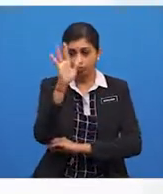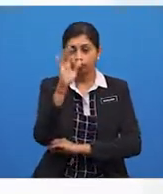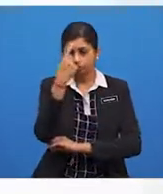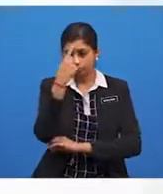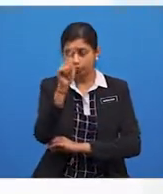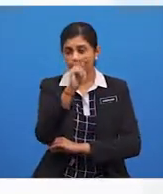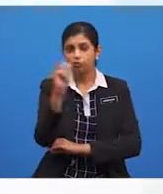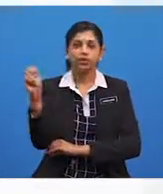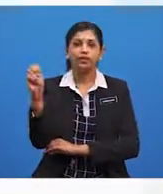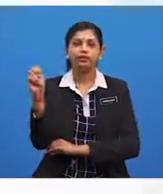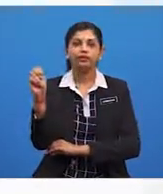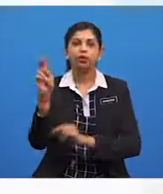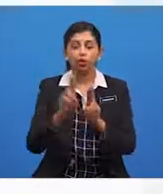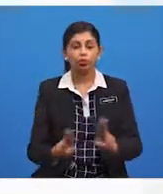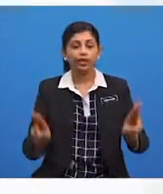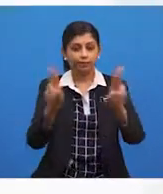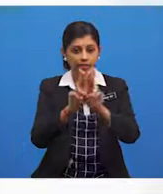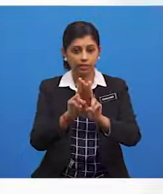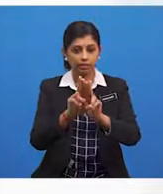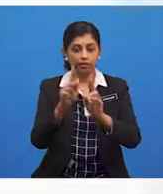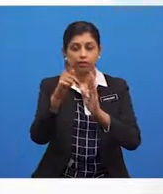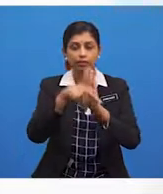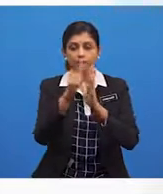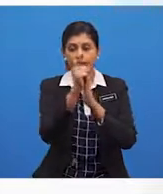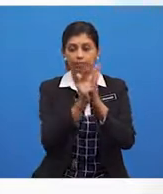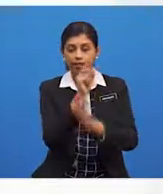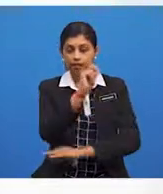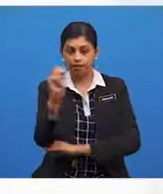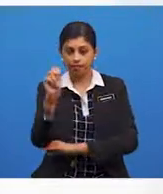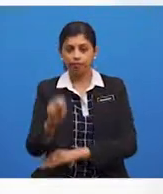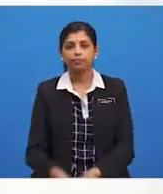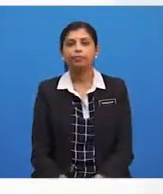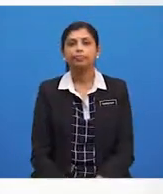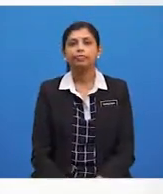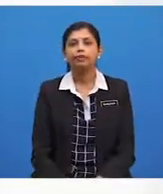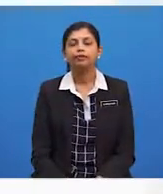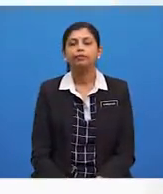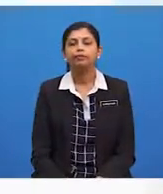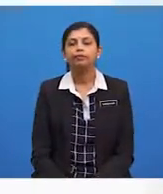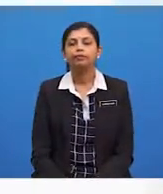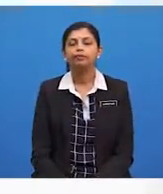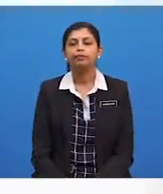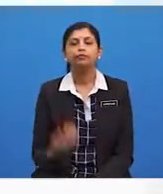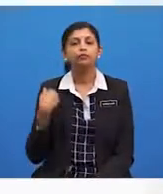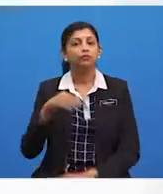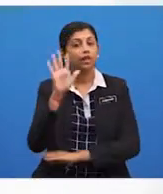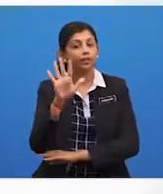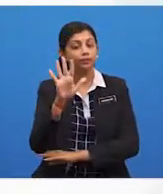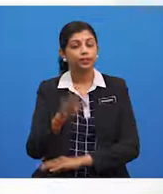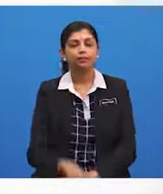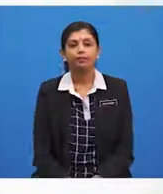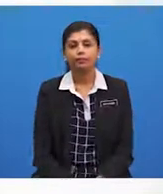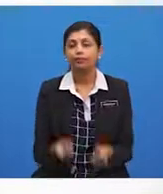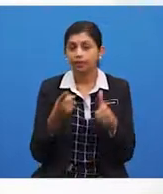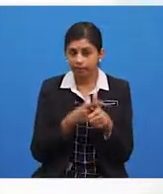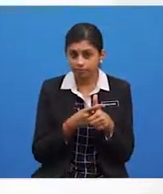Perlembagaan Persekutuan. Terdapat 5 peruntukan utama dalam perlembagaan, iaitu hal-hal yang berkaitan dengan